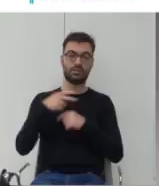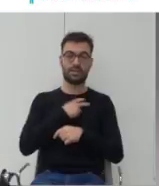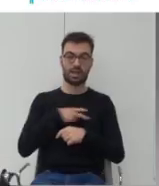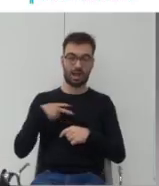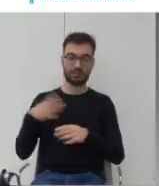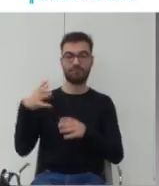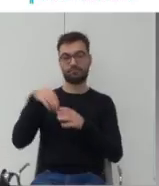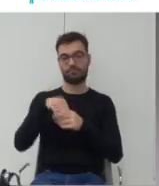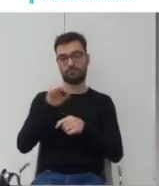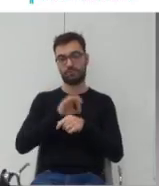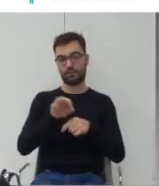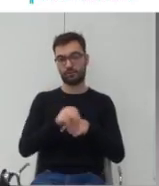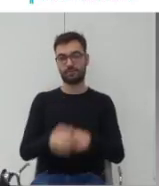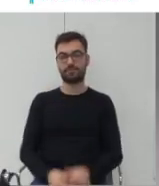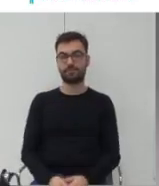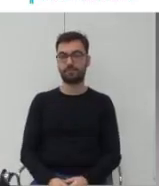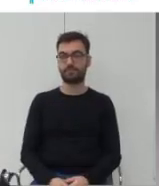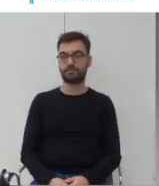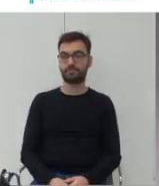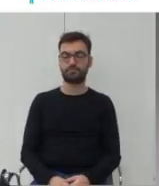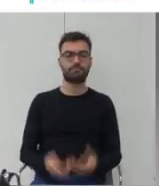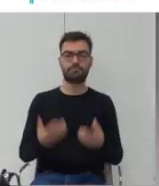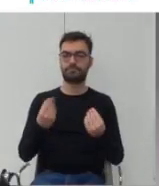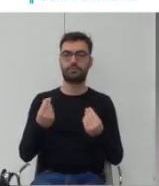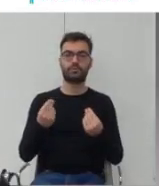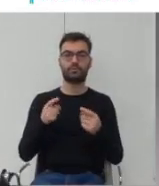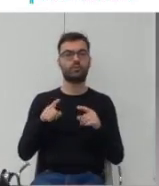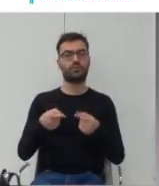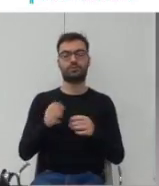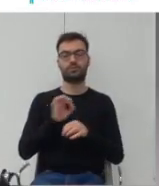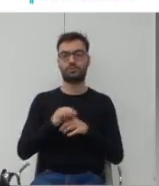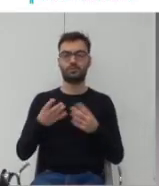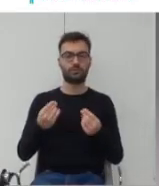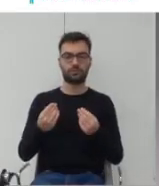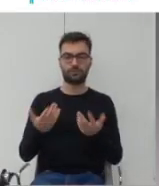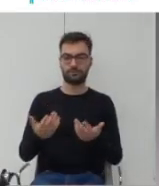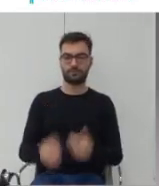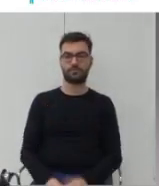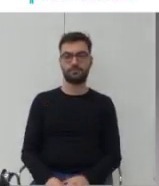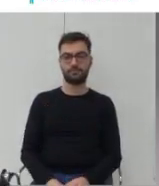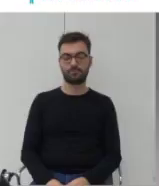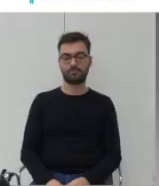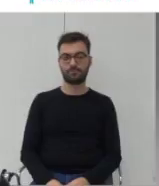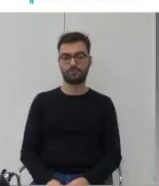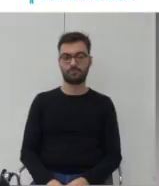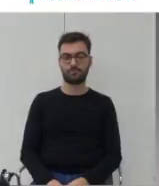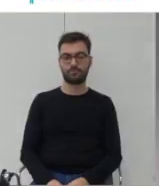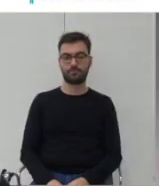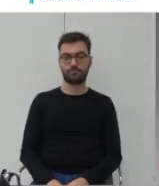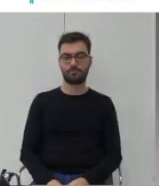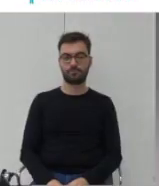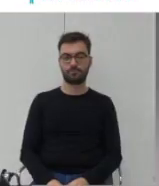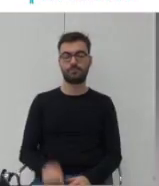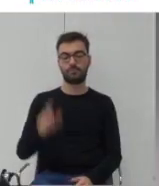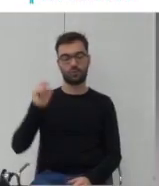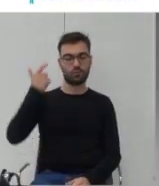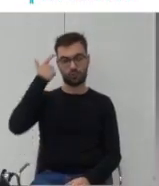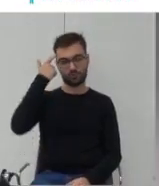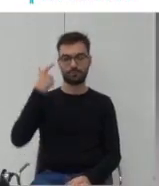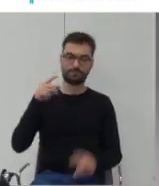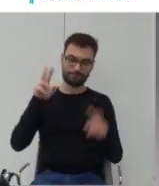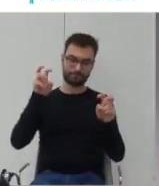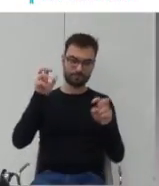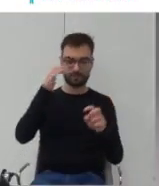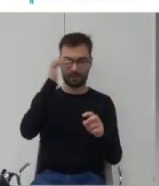Jakie były przesłanki dla zorganizowania tego projektu? Przede wszystkim, nazwijmy to takie